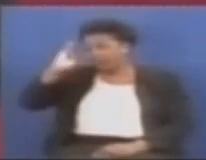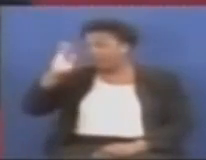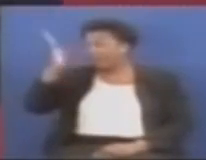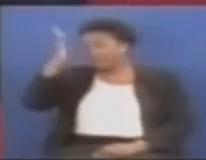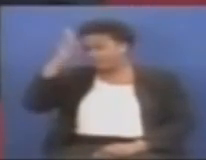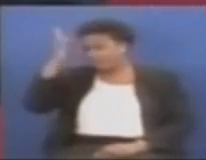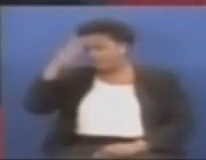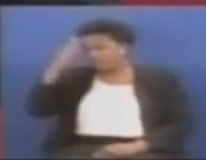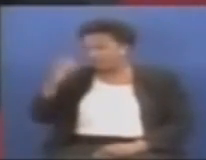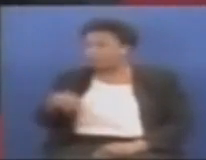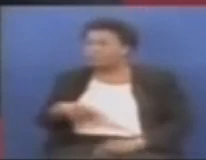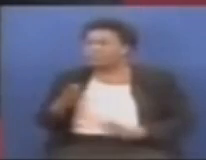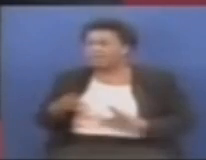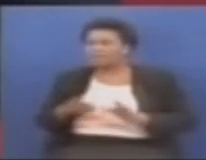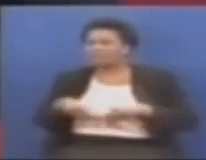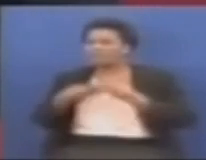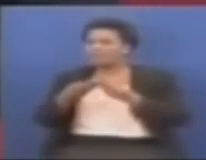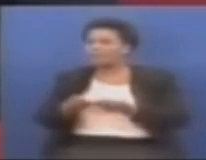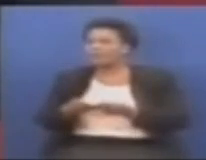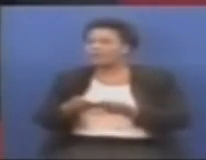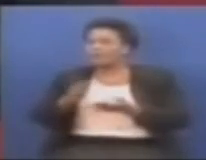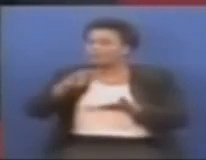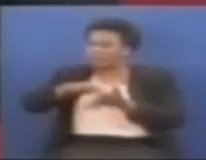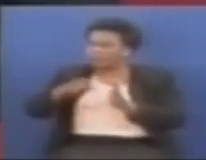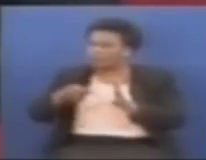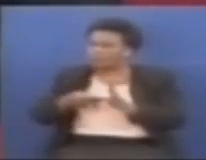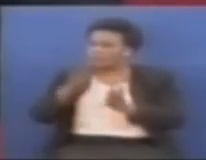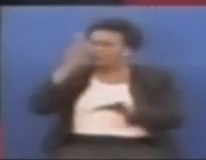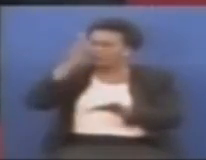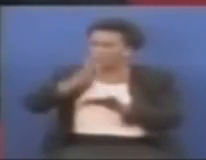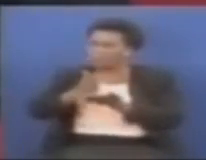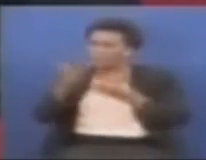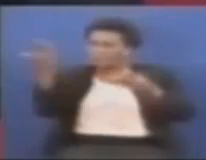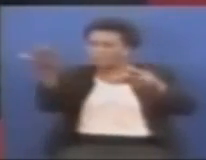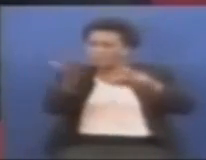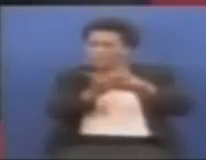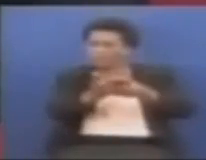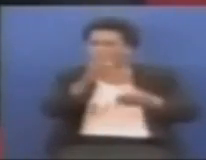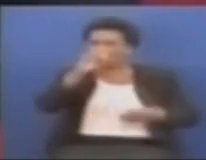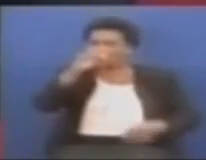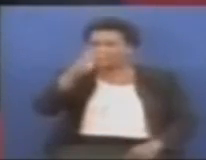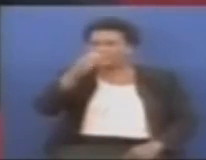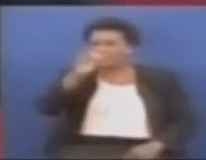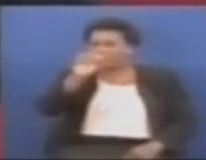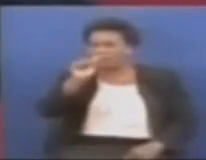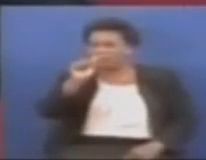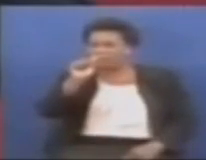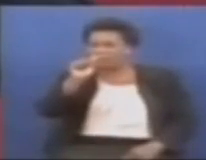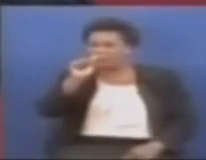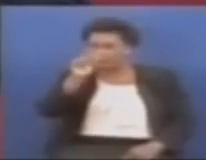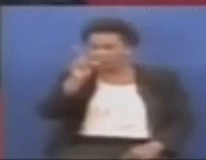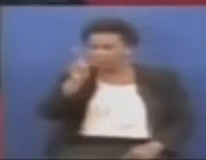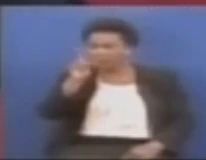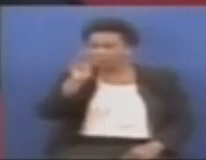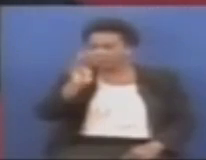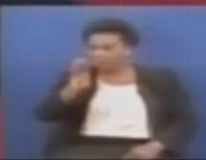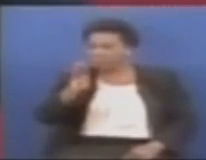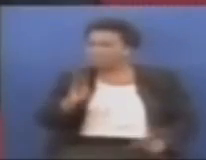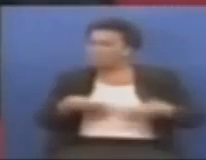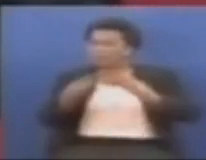kwamba tunashirikisha benki ya TDB ili iweze kupata mikopo. La pili, Mheshimiwa Spika, kuhusu